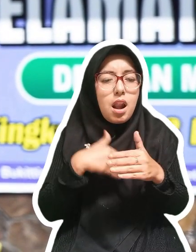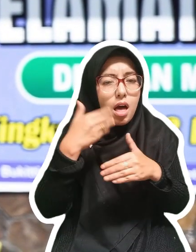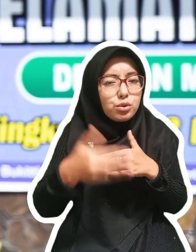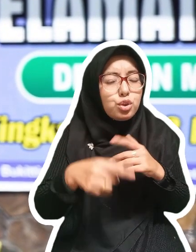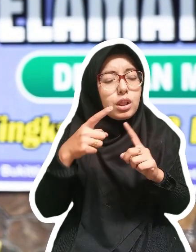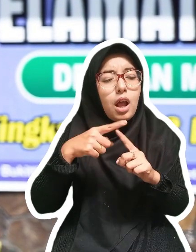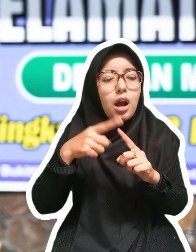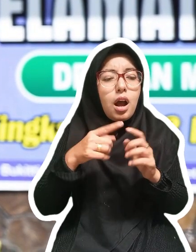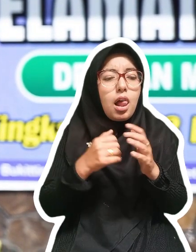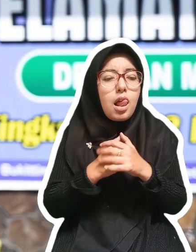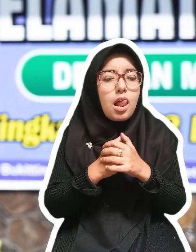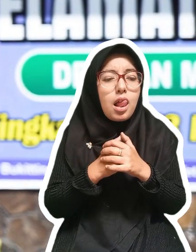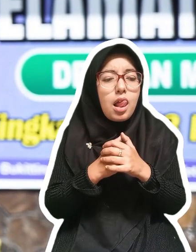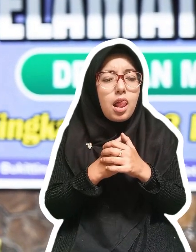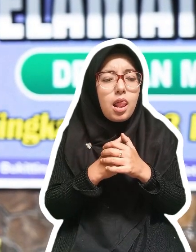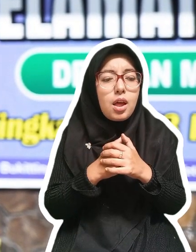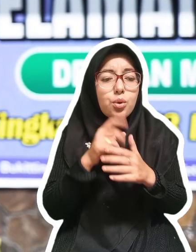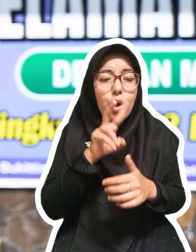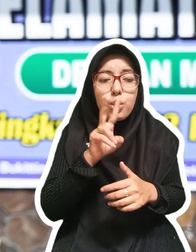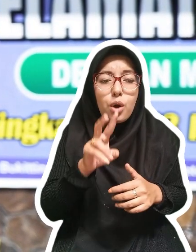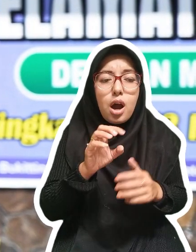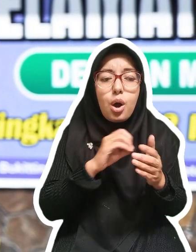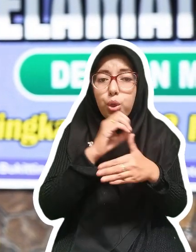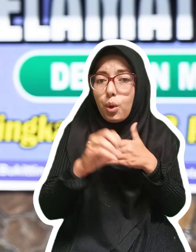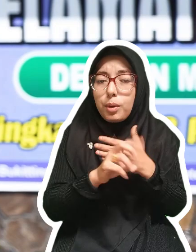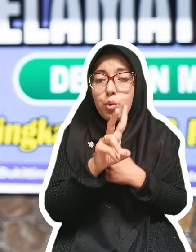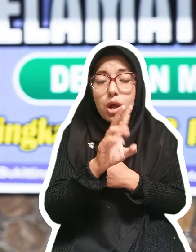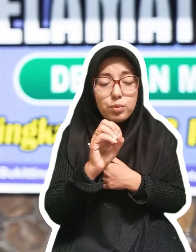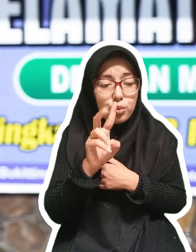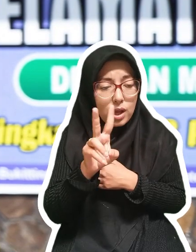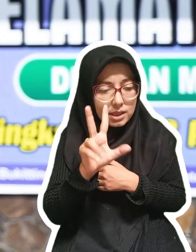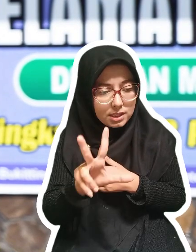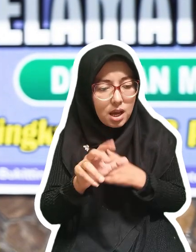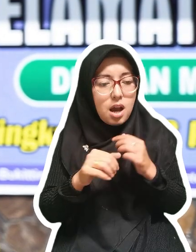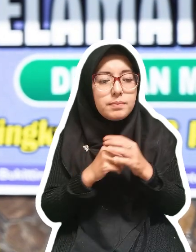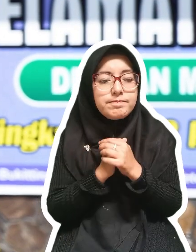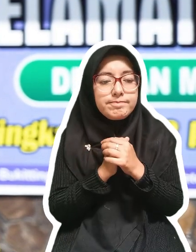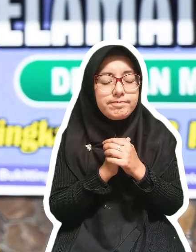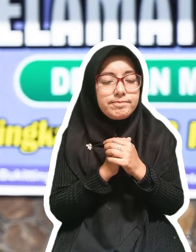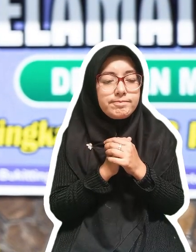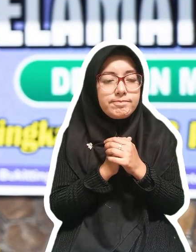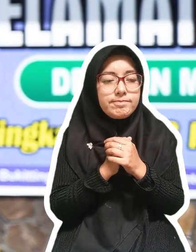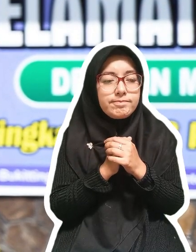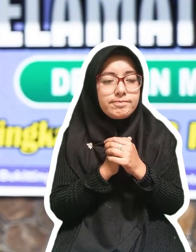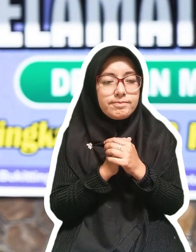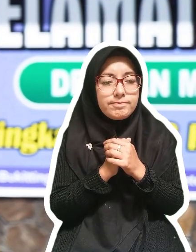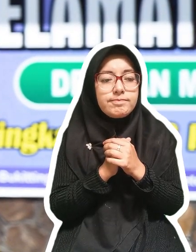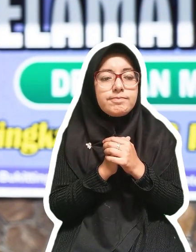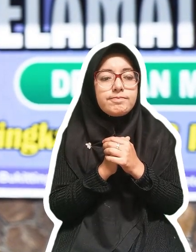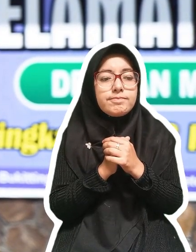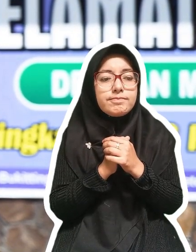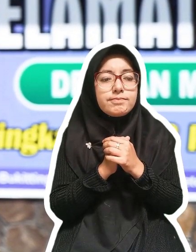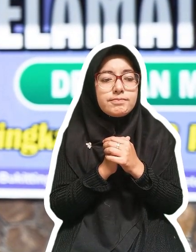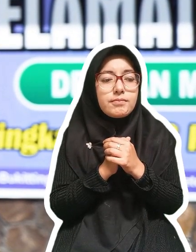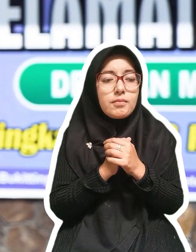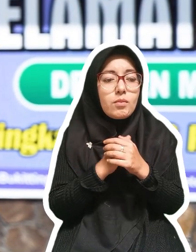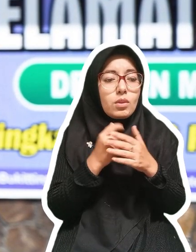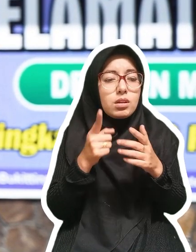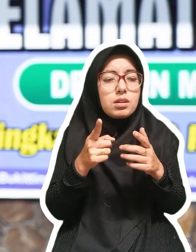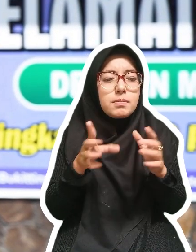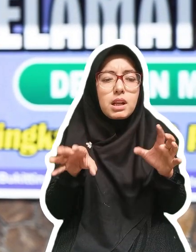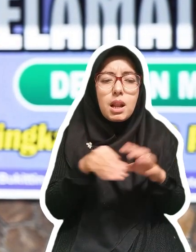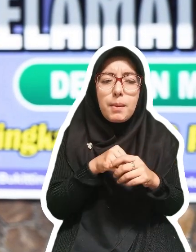Desember, lalu dilanjutkan dengan tanggal 22 Oktober tahun